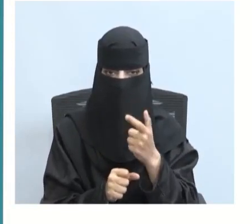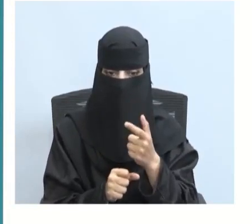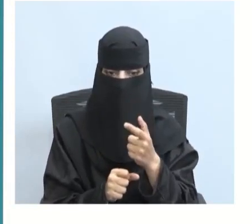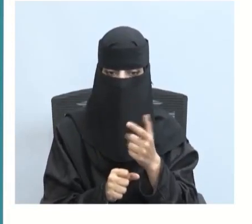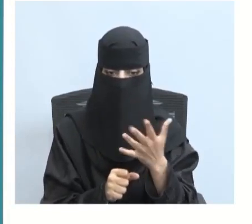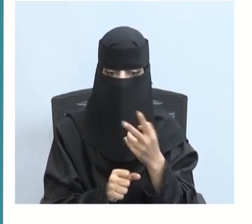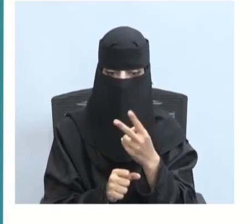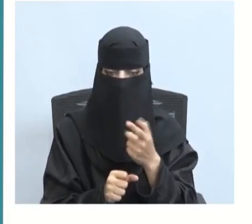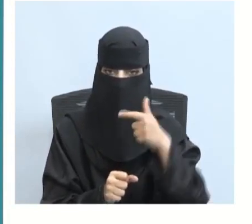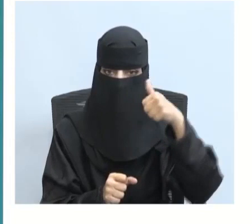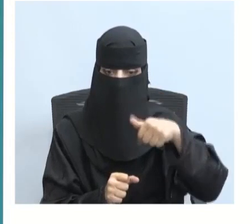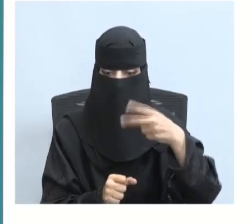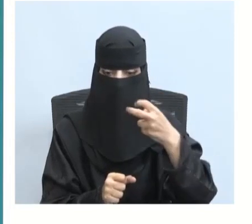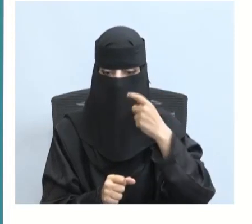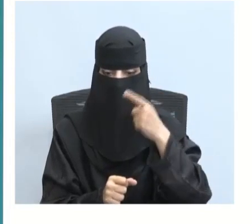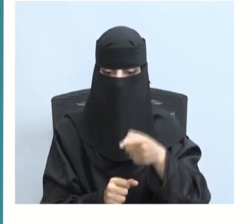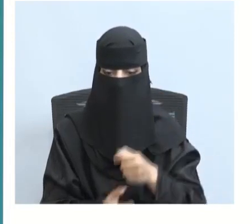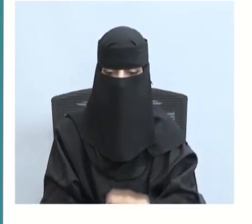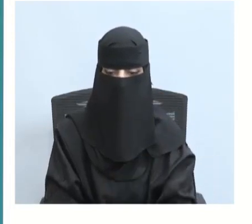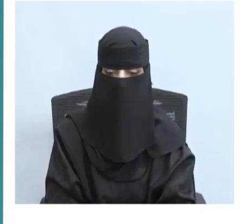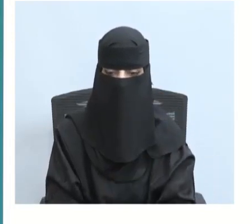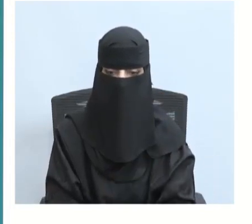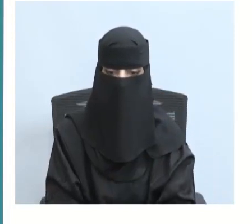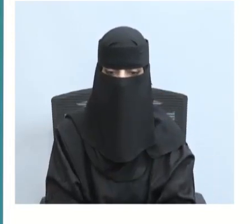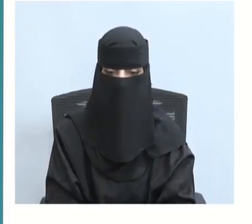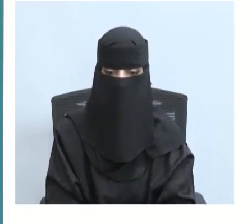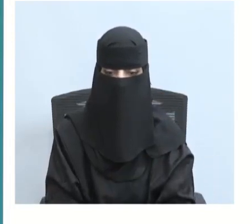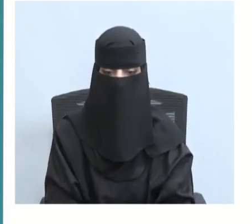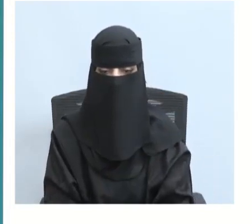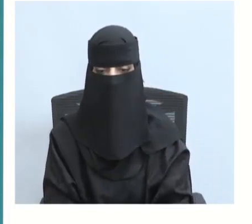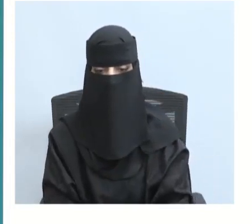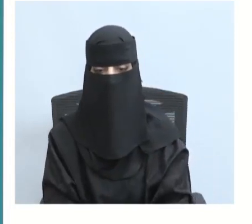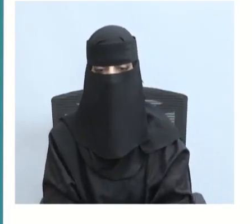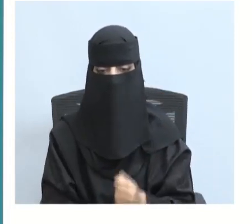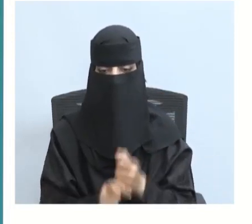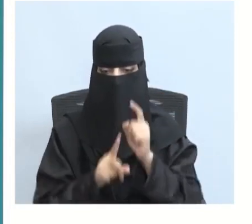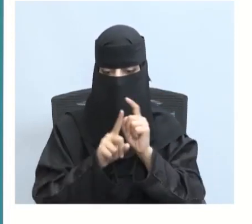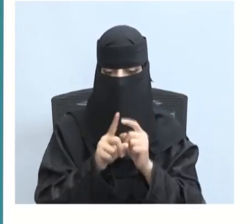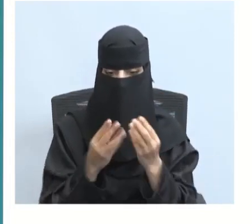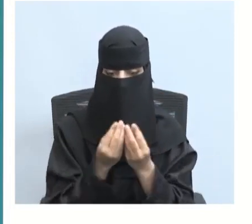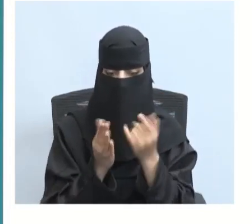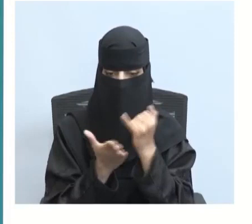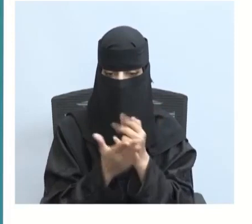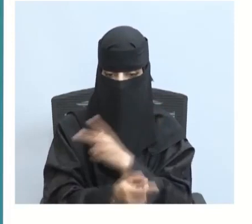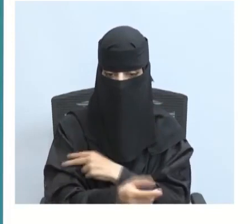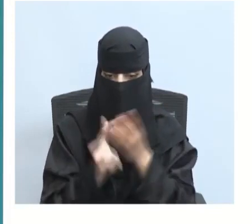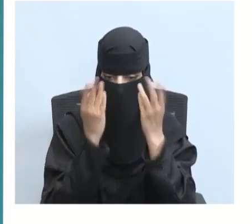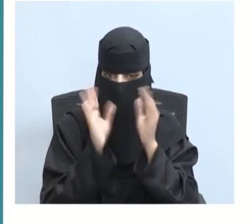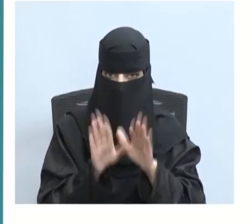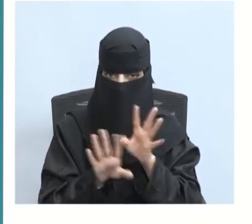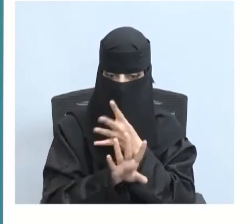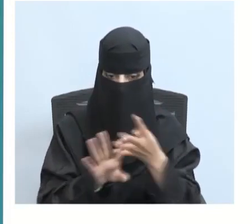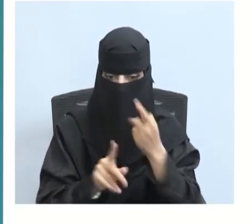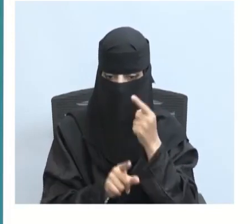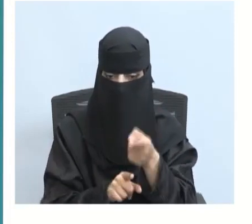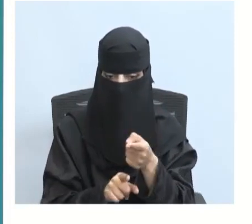25 و26 السؤال يذكر استخدم النسب المئويه اعتمادا على المعلومات الموجوده في